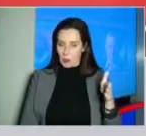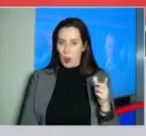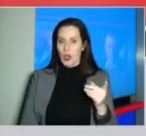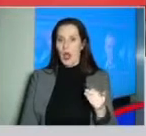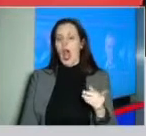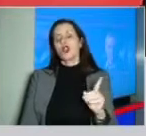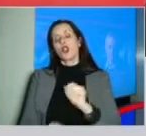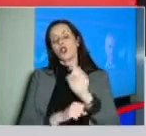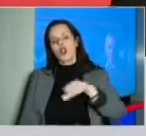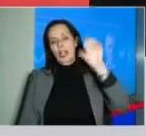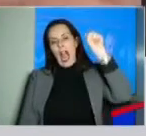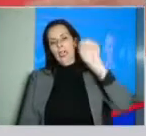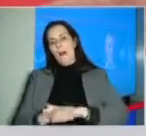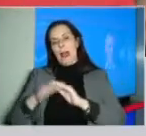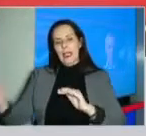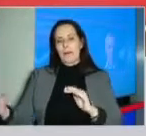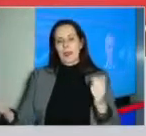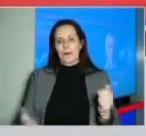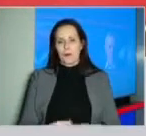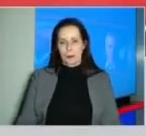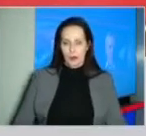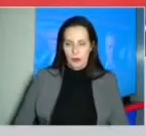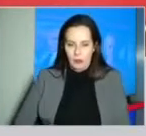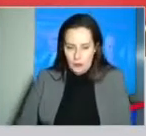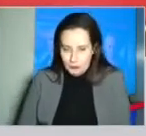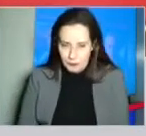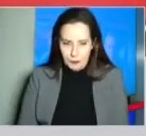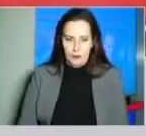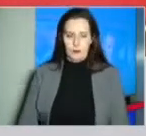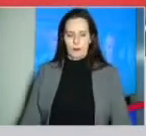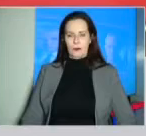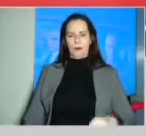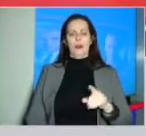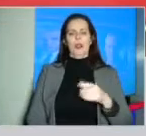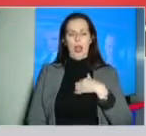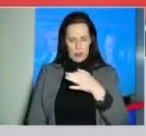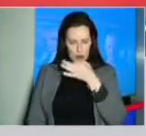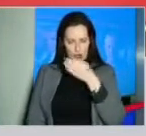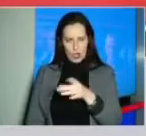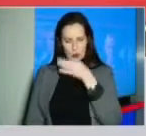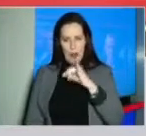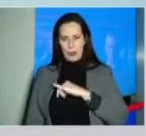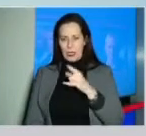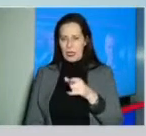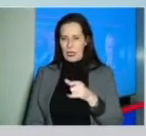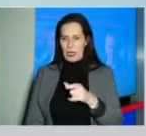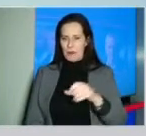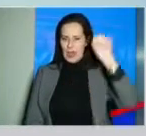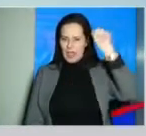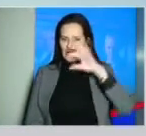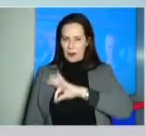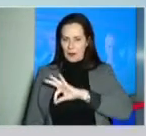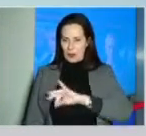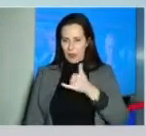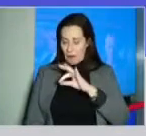שלא יתלונן שכהנה הוא מהצד השבוע. לשאלה ששאלת, כי שאלה באמת, האם הכהניסטים מרוויחים קולות? בעיניי הם